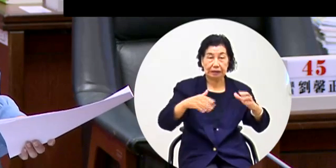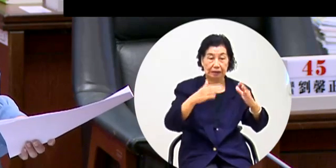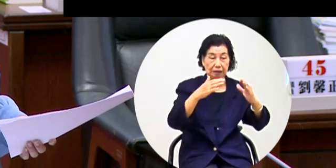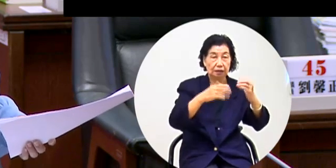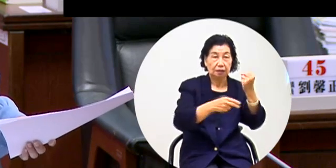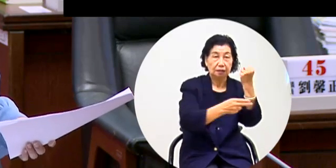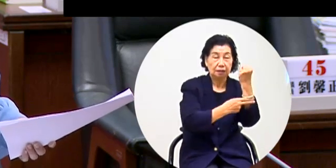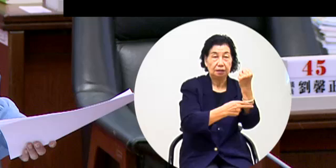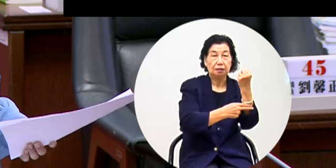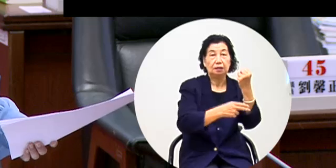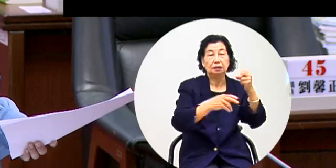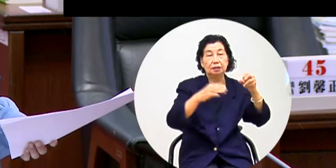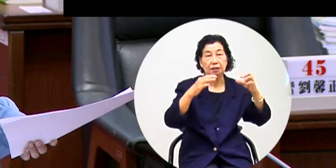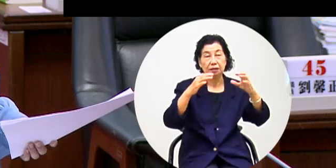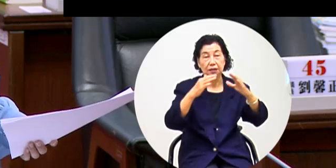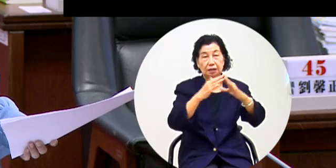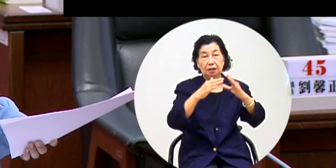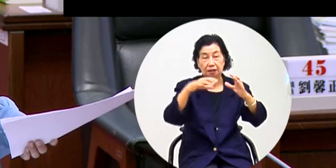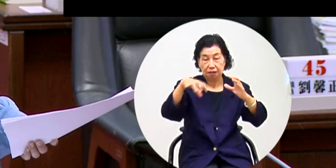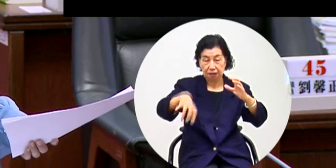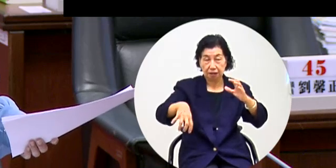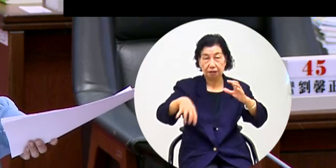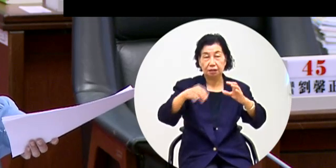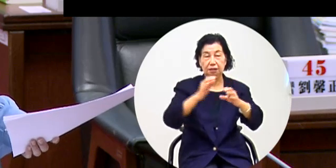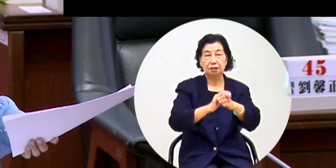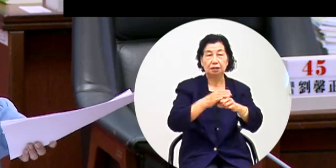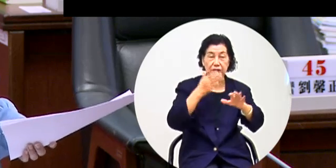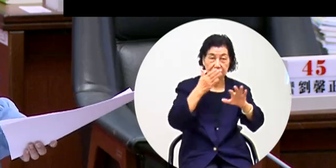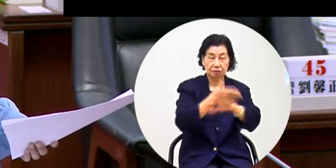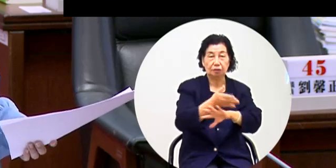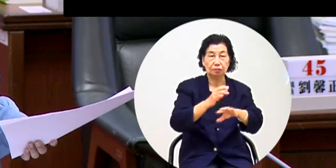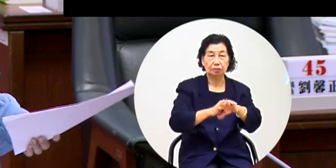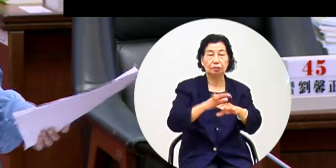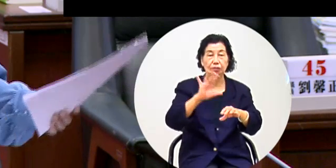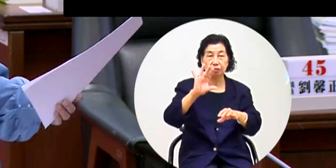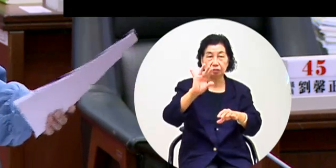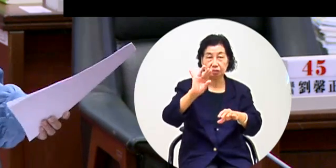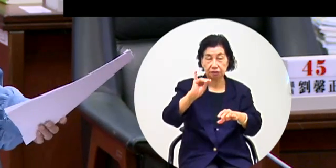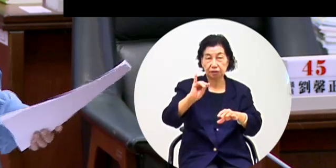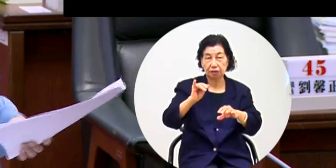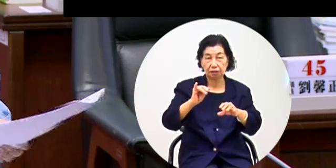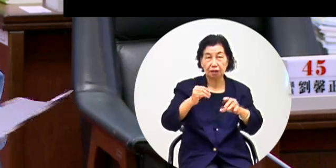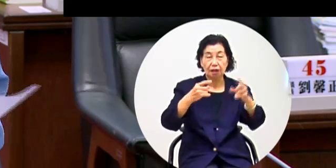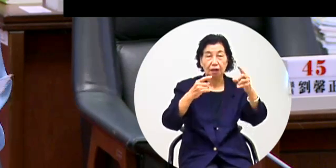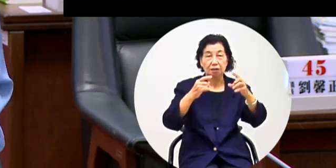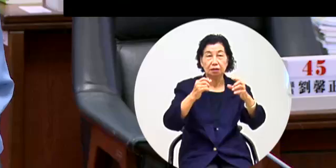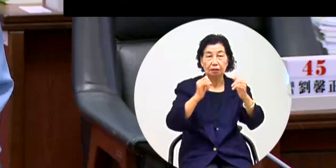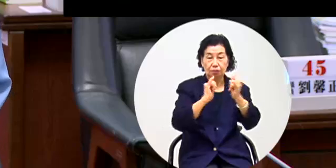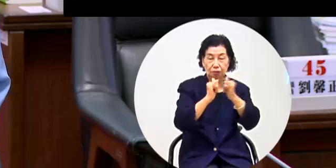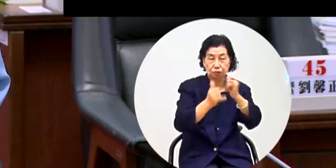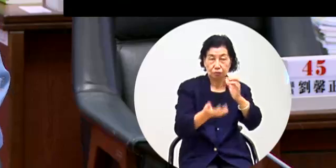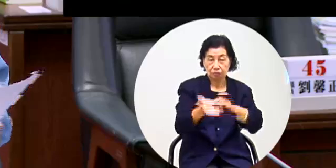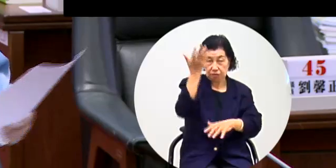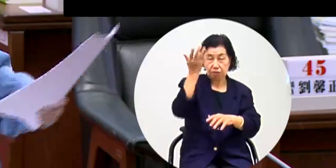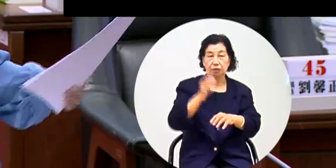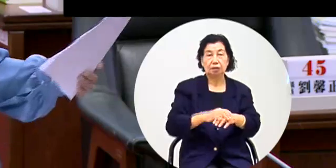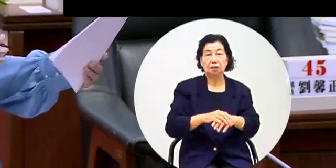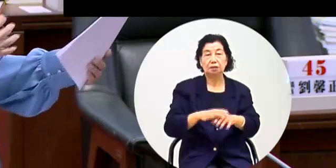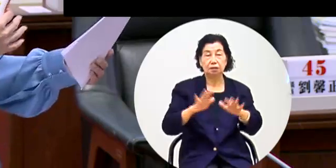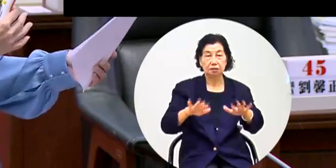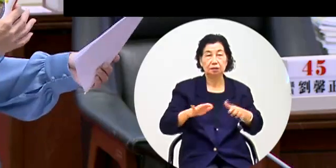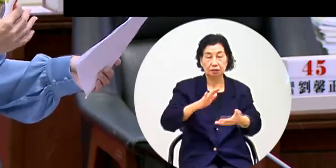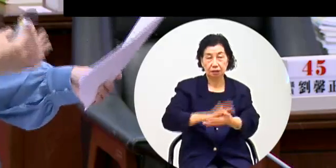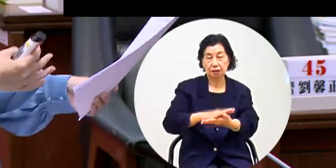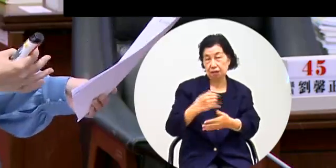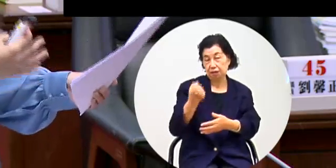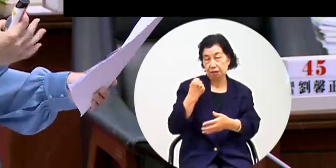做。早晚要做，什么时候会调整到这个时候？我知道有很多的压力，但是像这种的，譬如说我刚刚讲红毛港里，或者说在